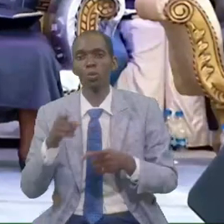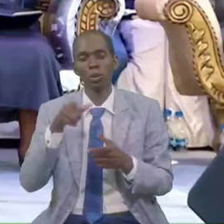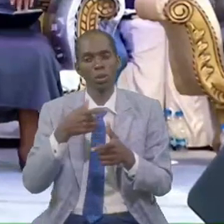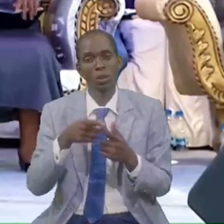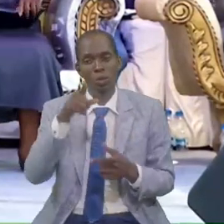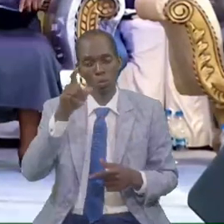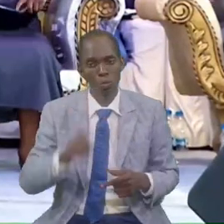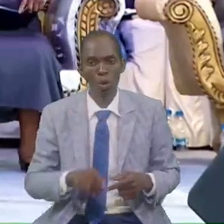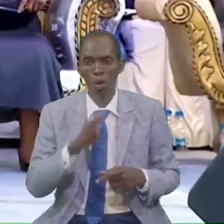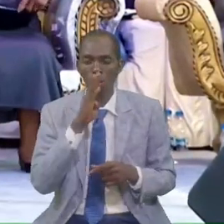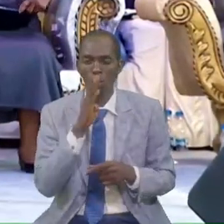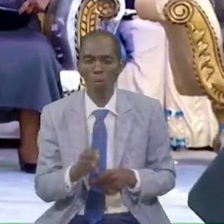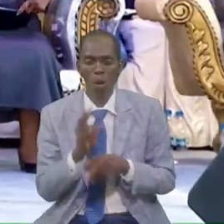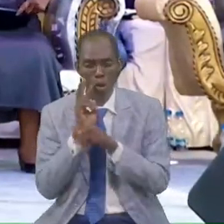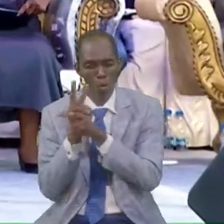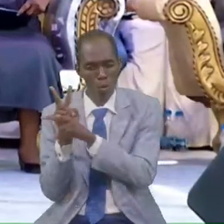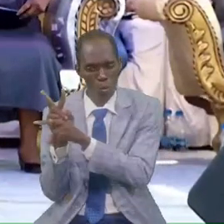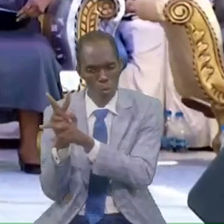Il faut la vigilance.